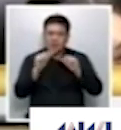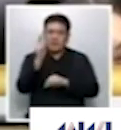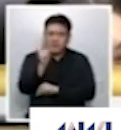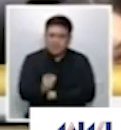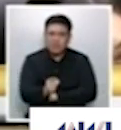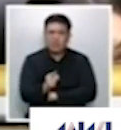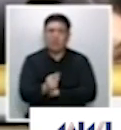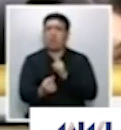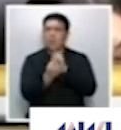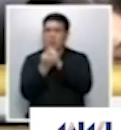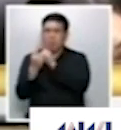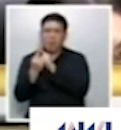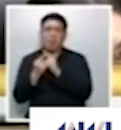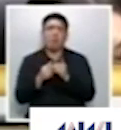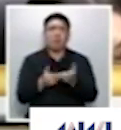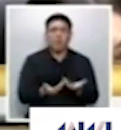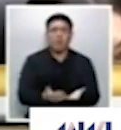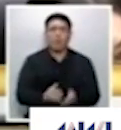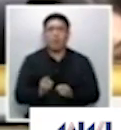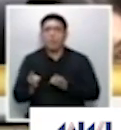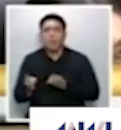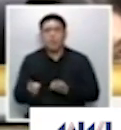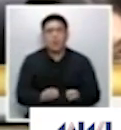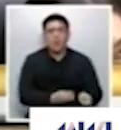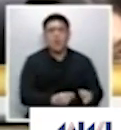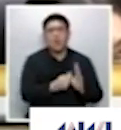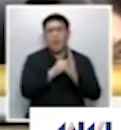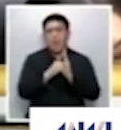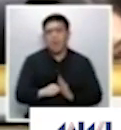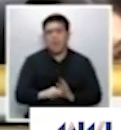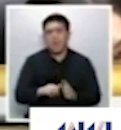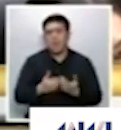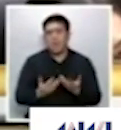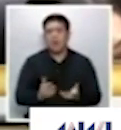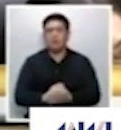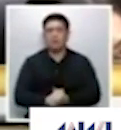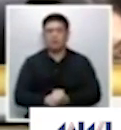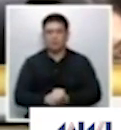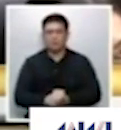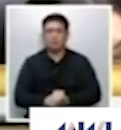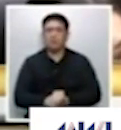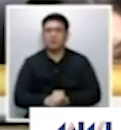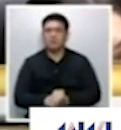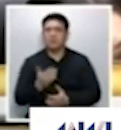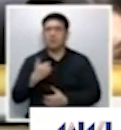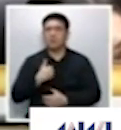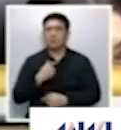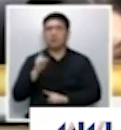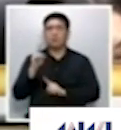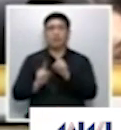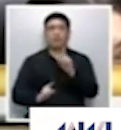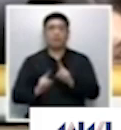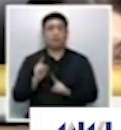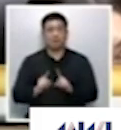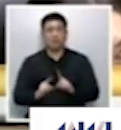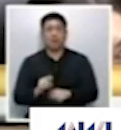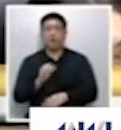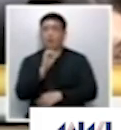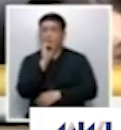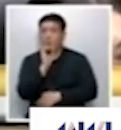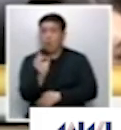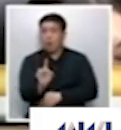ณานะครับว่าเราจะหาวิธีป้องกันแก้ไขอย่างไรนะครับตามสถิติบอกว่